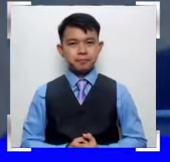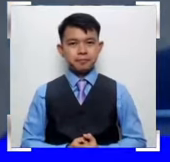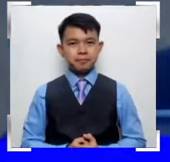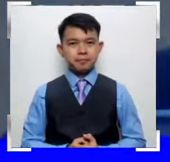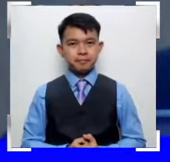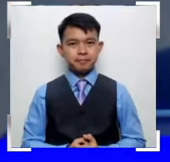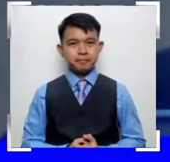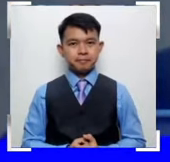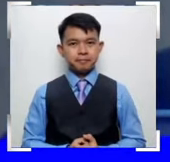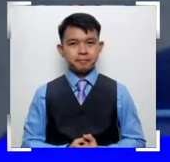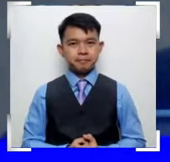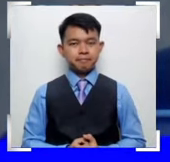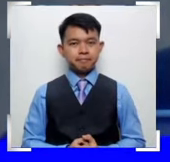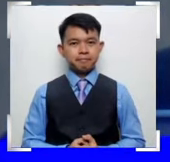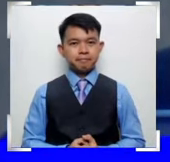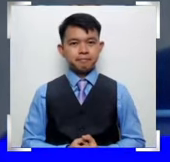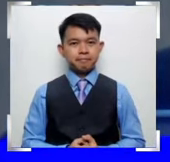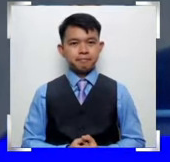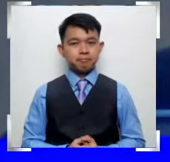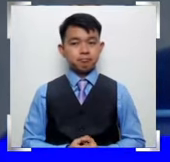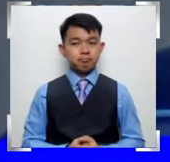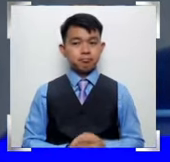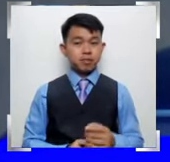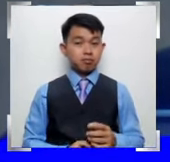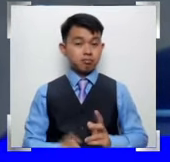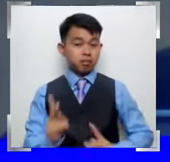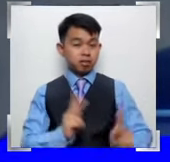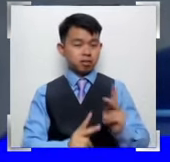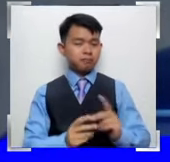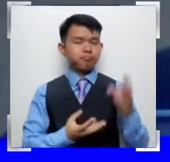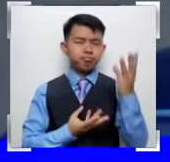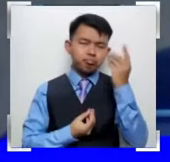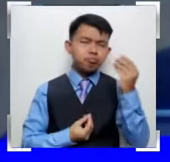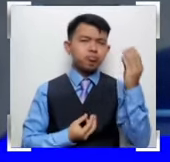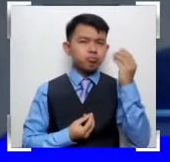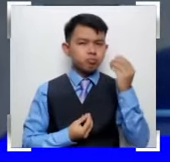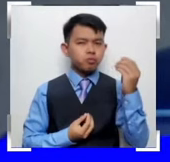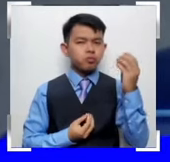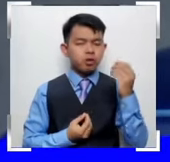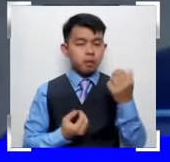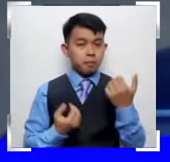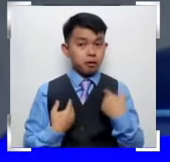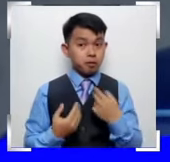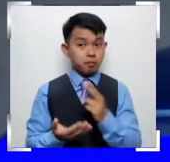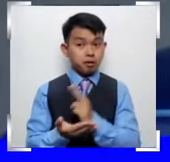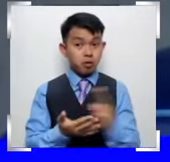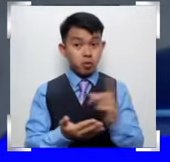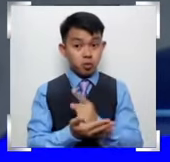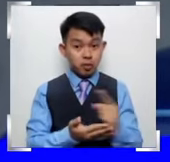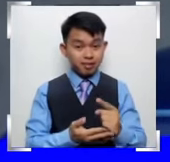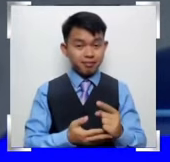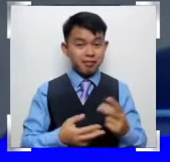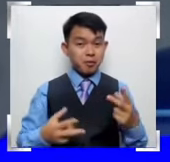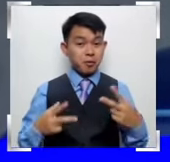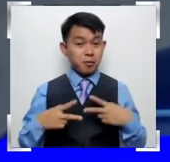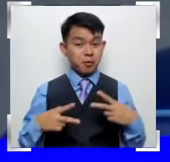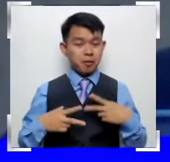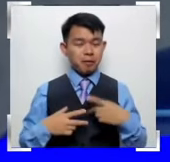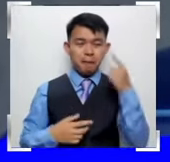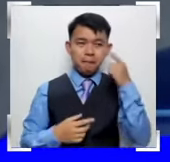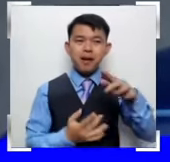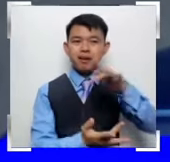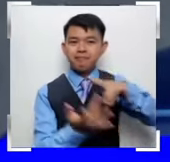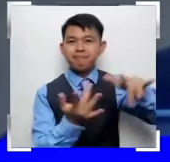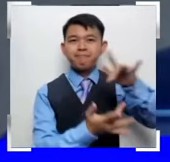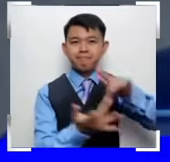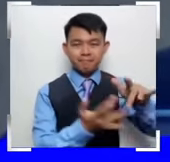Habang may nagninilay tuwing Semana Santa, meron pong sinasamantala ang Holy Week break para mamasyal. E pwede naman daw sabay, lalo't maraming pasyalang swak